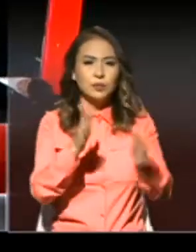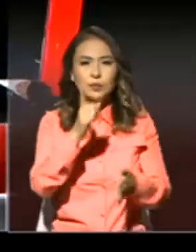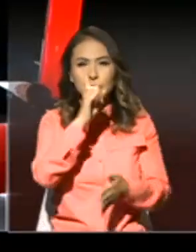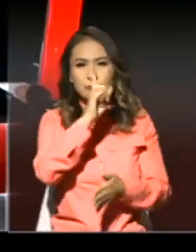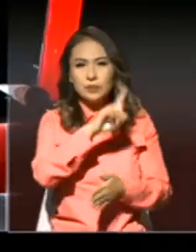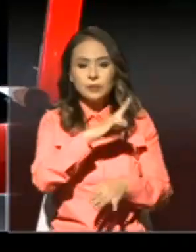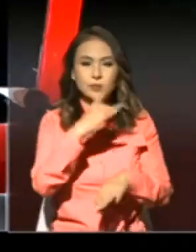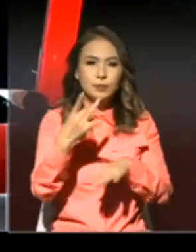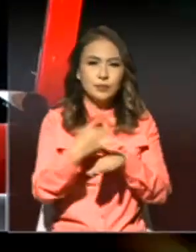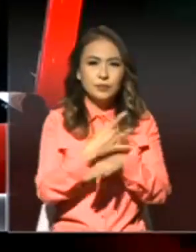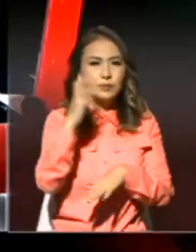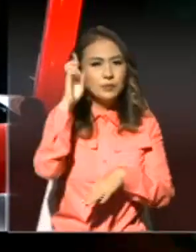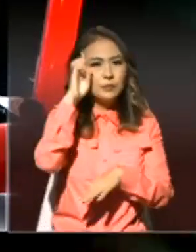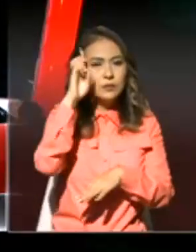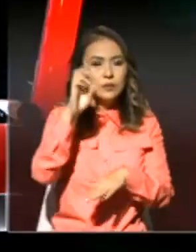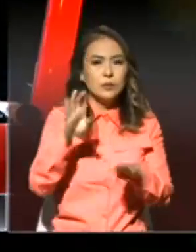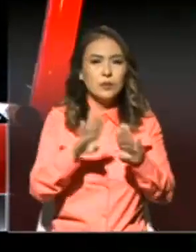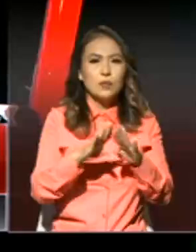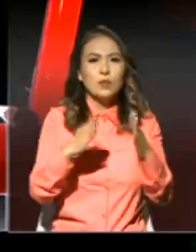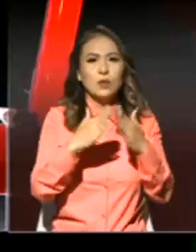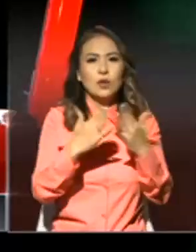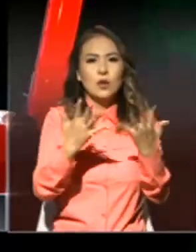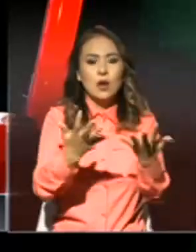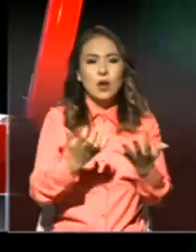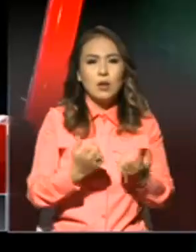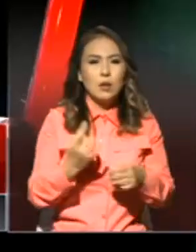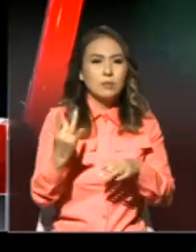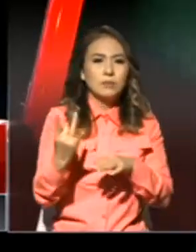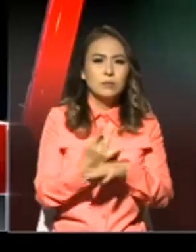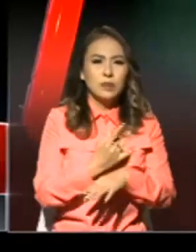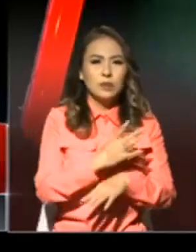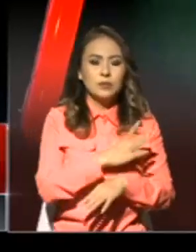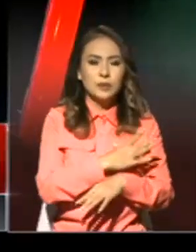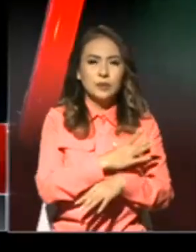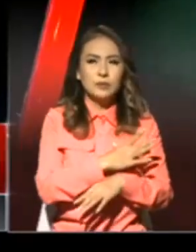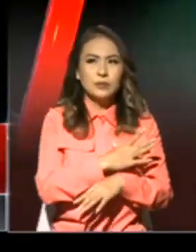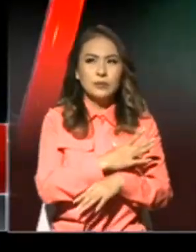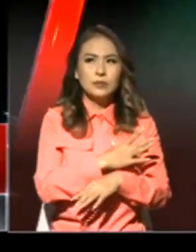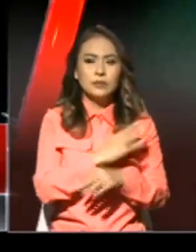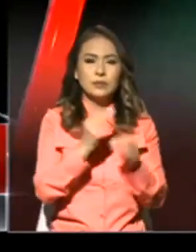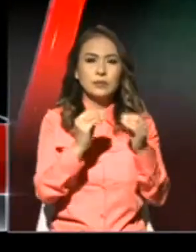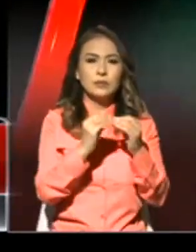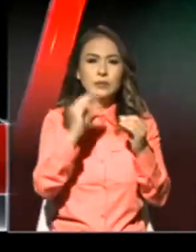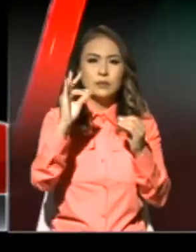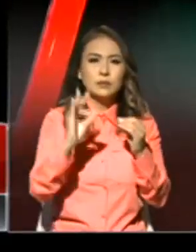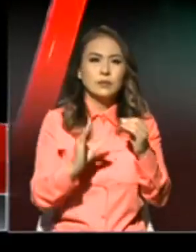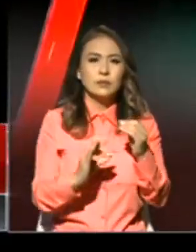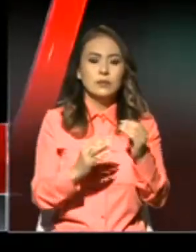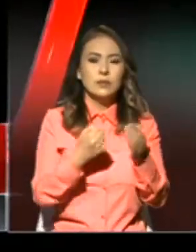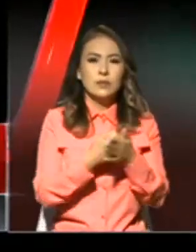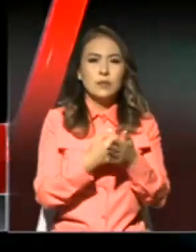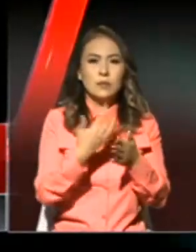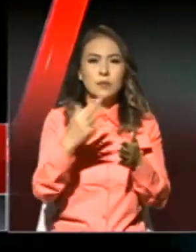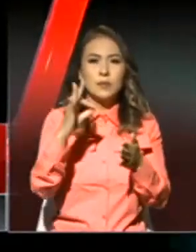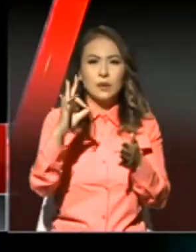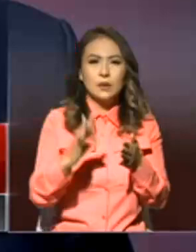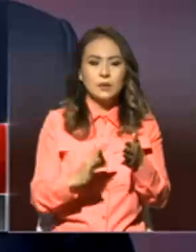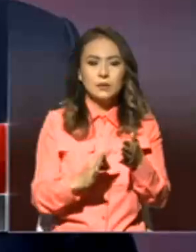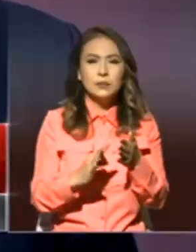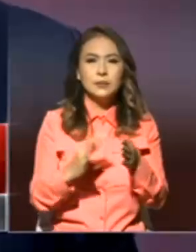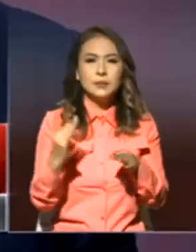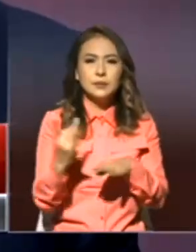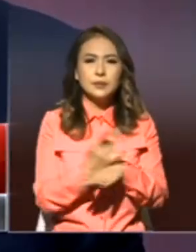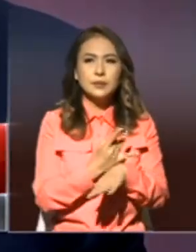әйтеуір бір рет мемлекеттен осы үй алуға алғашқы жарнасы. Ипотека арқылы. Иә, 10%бен 5%-лық мөлшерлемемен бір